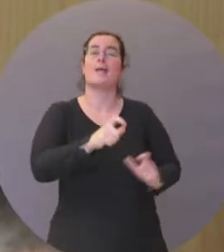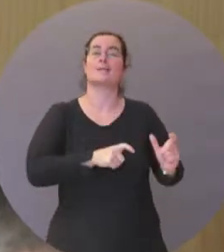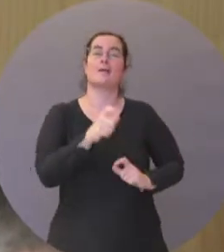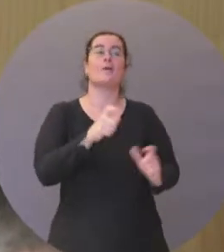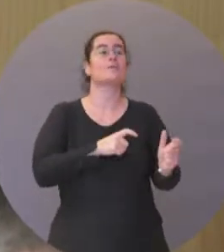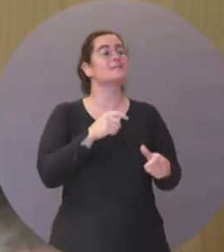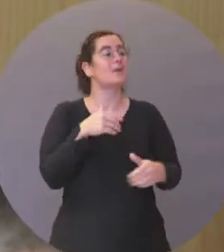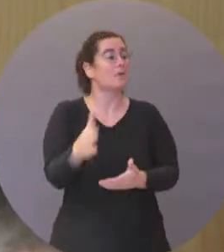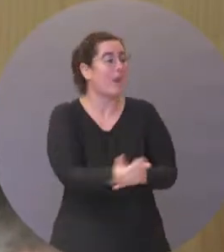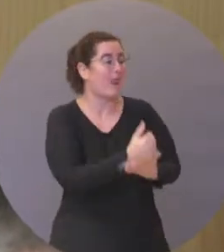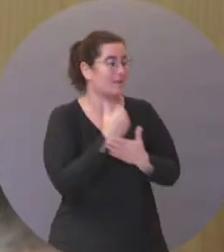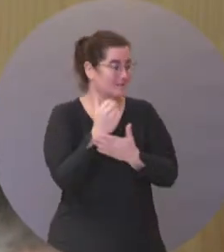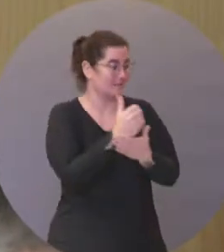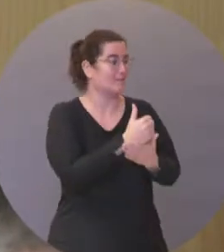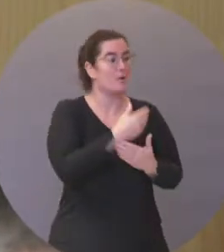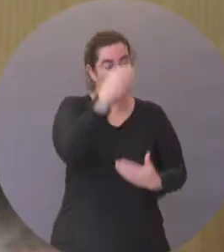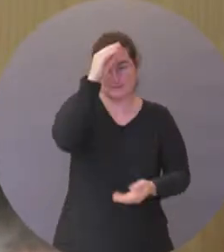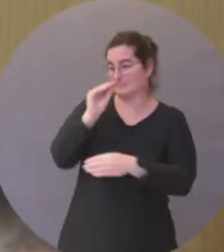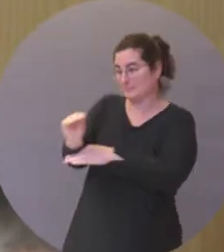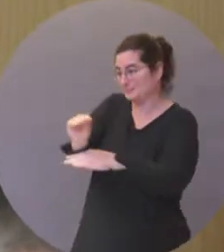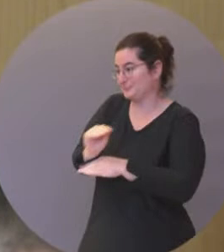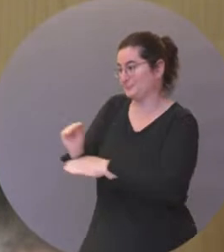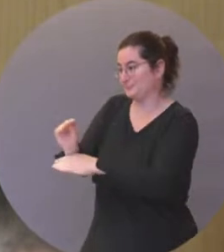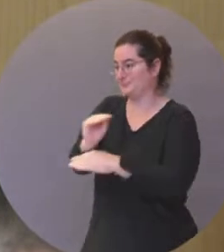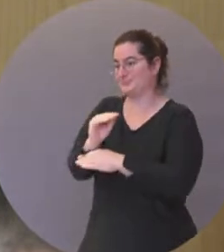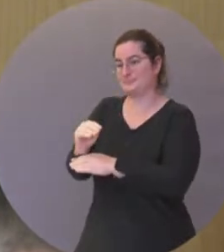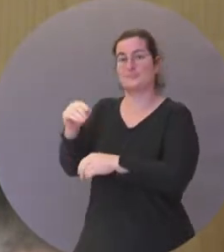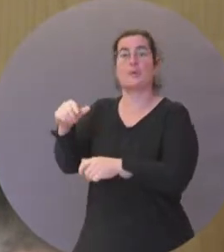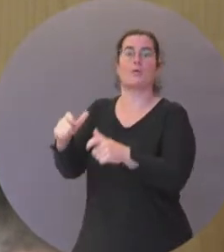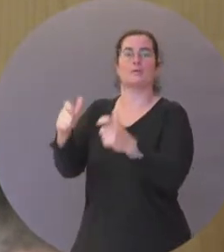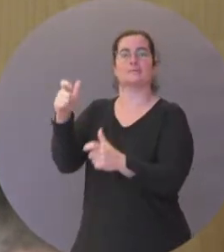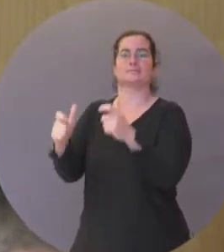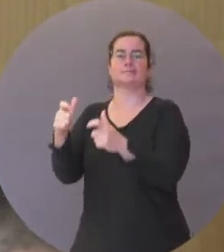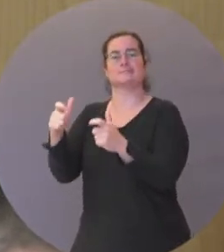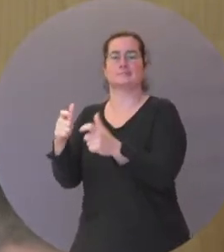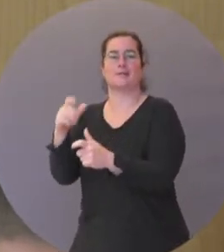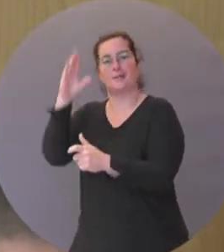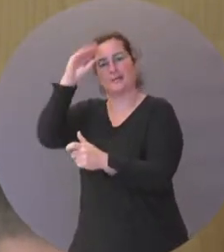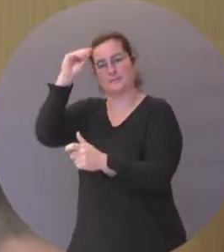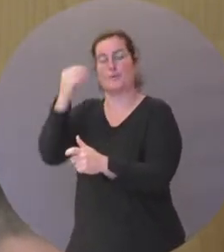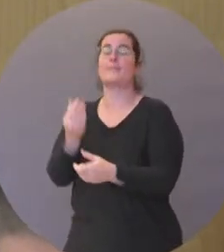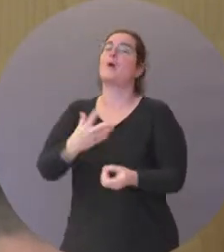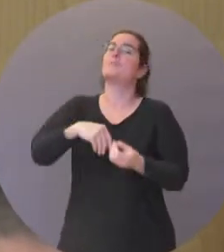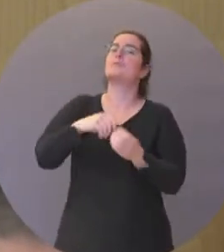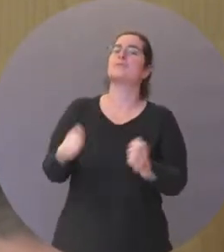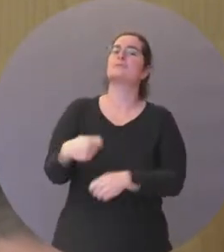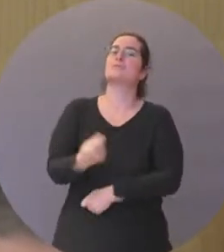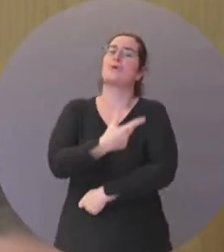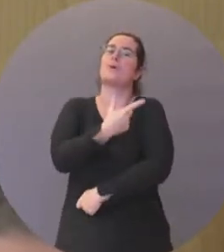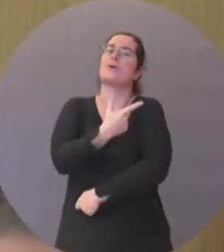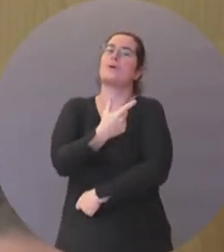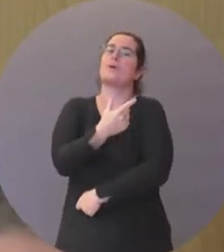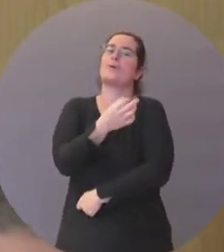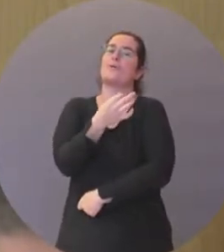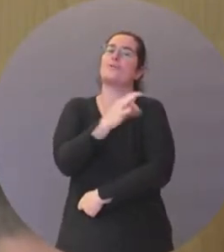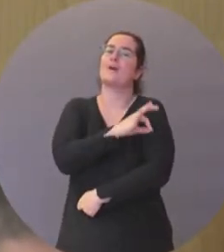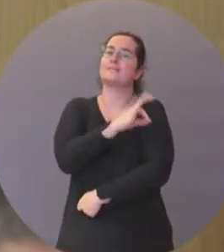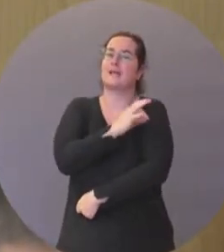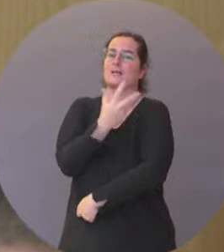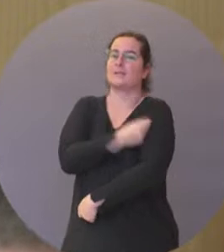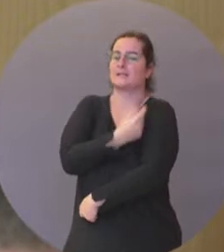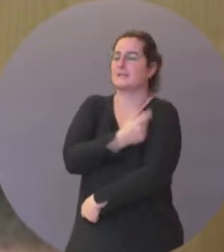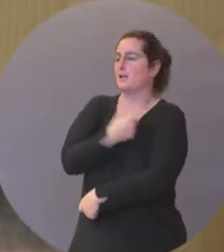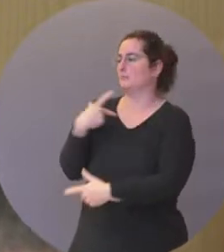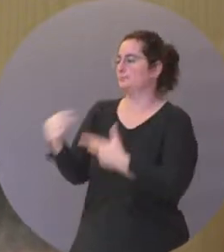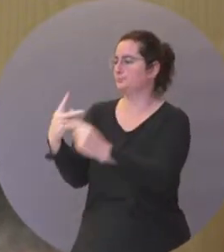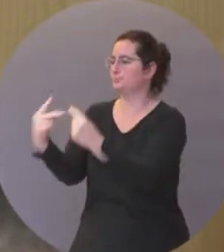des étudiants les plus en difficulté aussi toute l'aspect vaccination qui a pu être mis en place au début de la crise sanitaire au sortir de